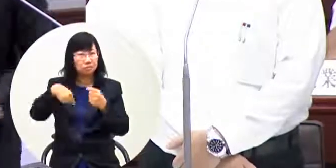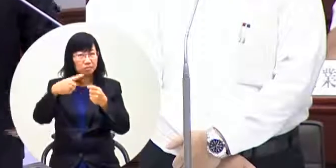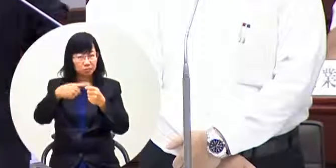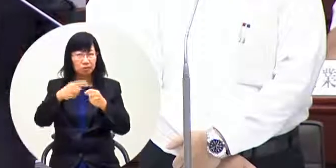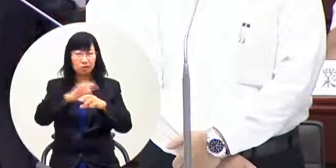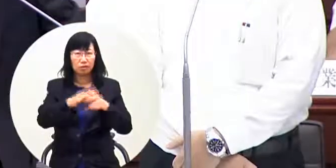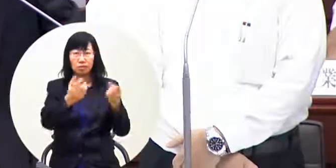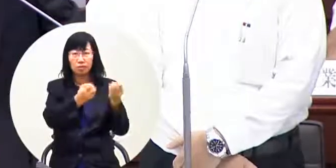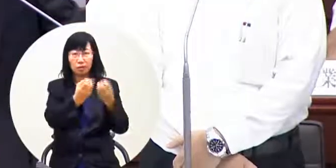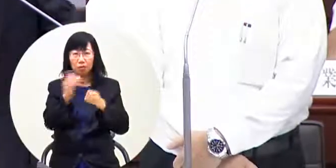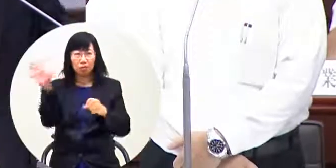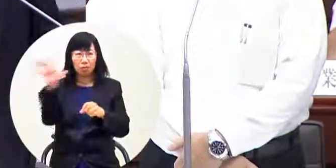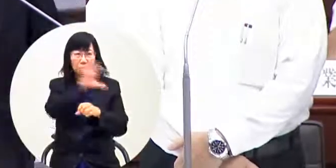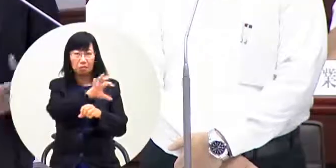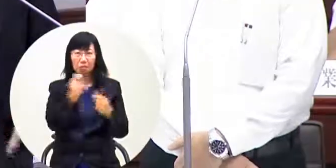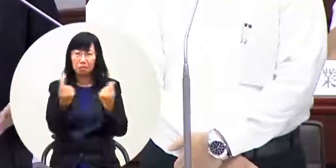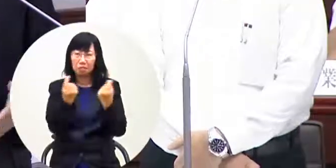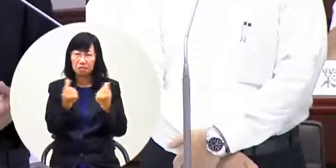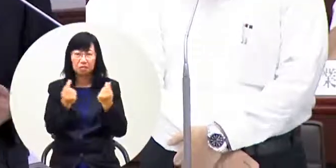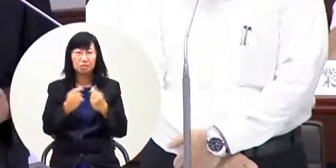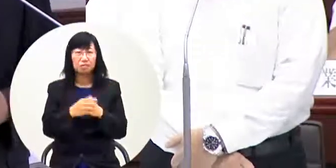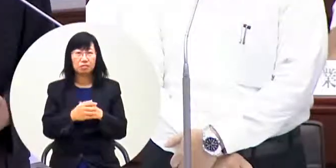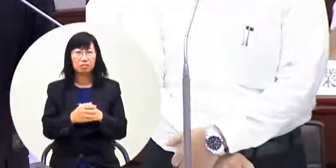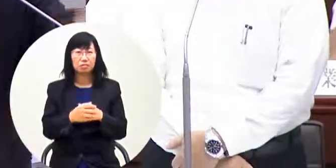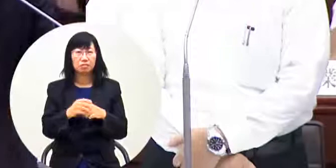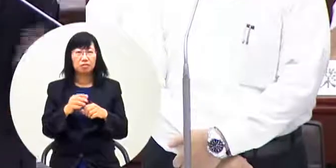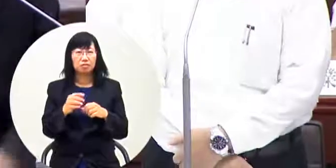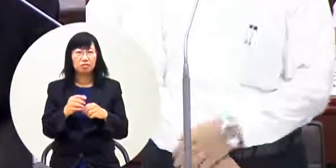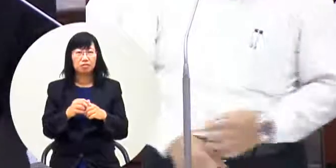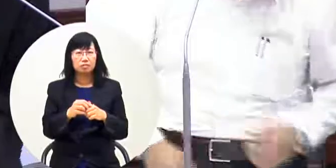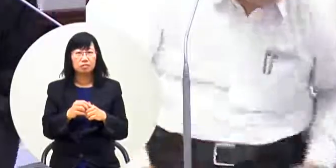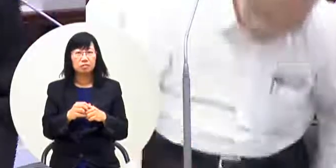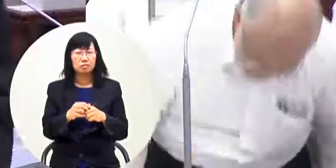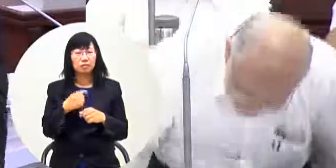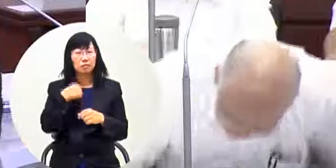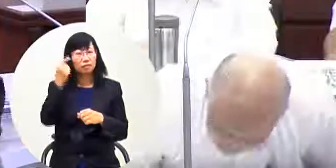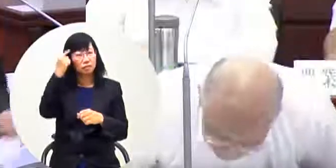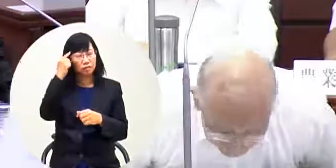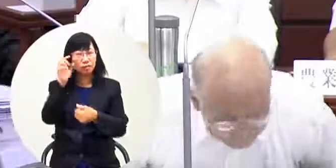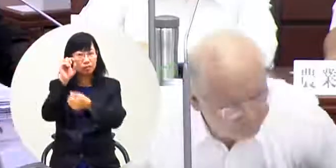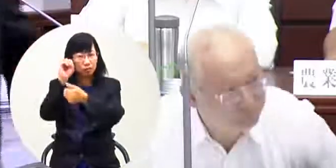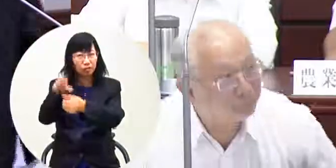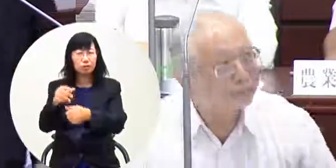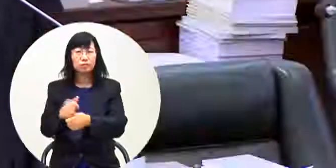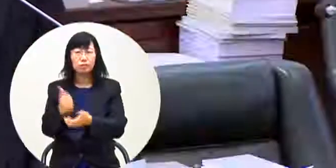都会一直在上演啊。所以局长，这个我是具体这样的建议，请坐哦。